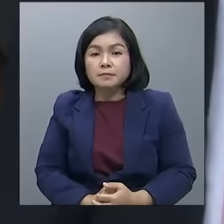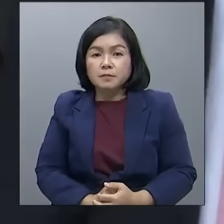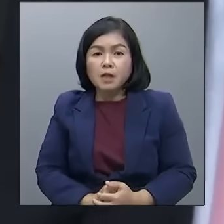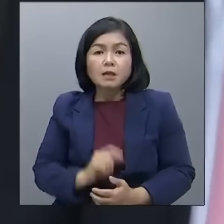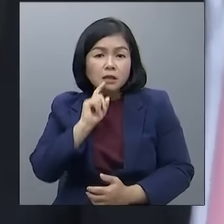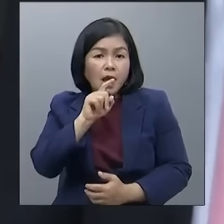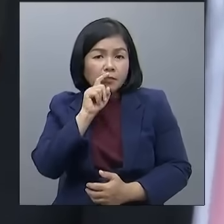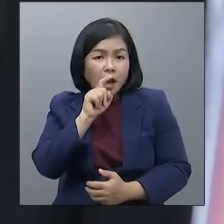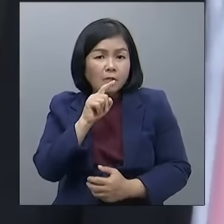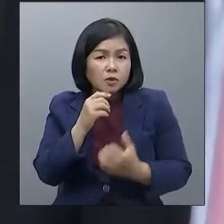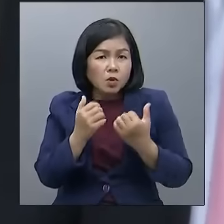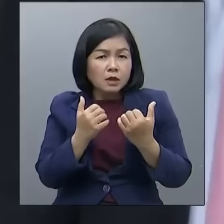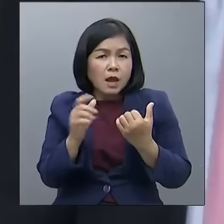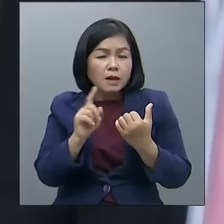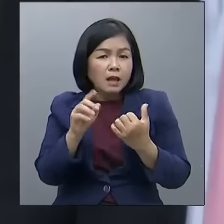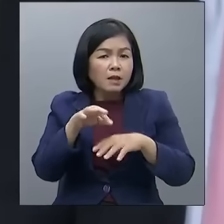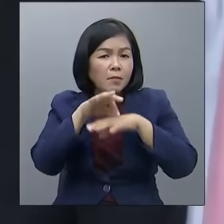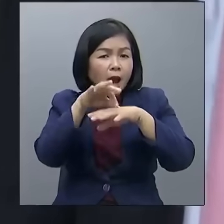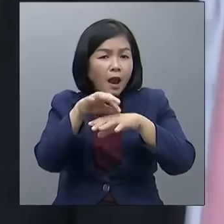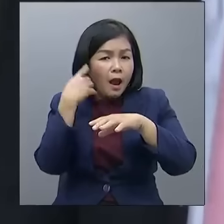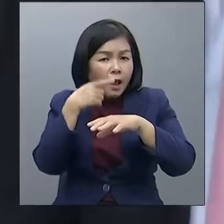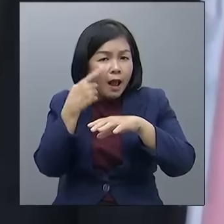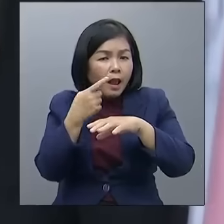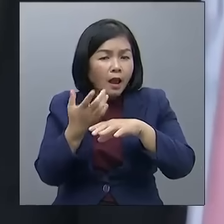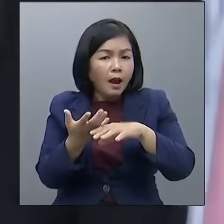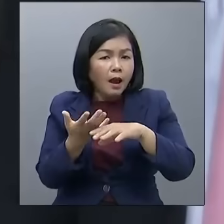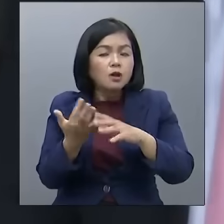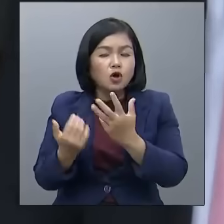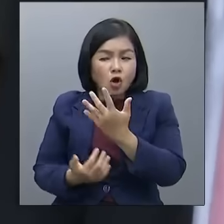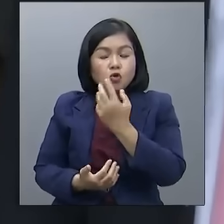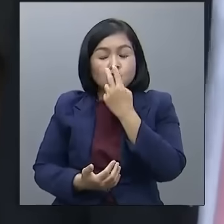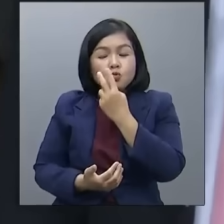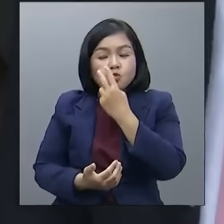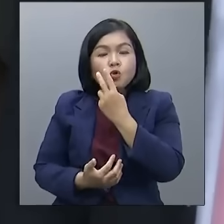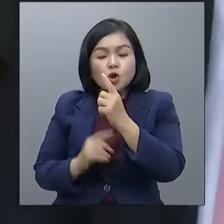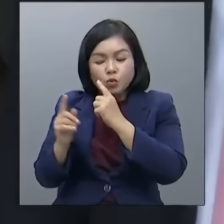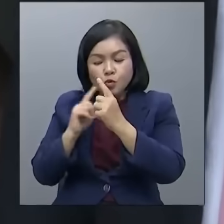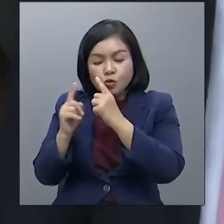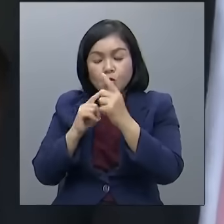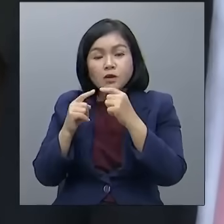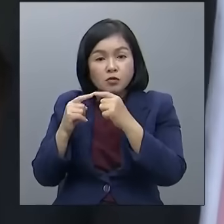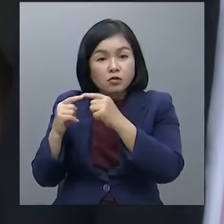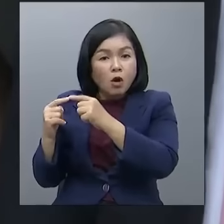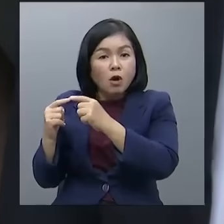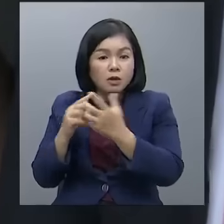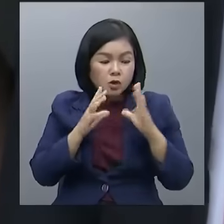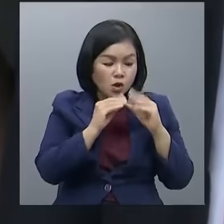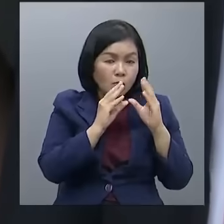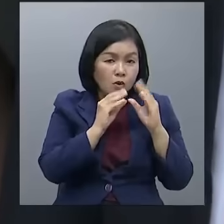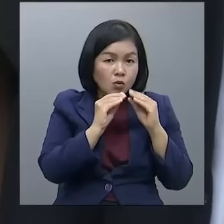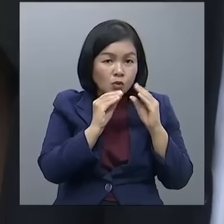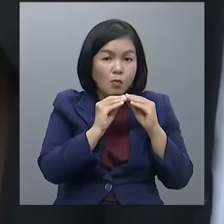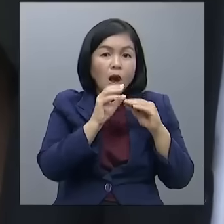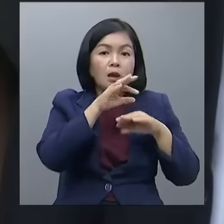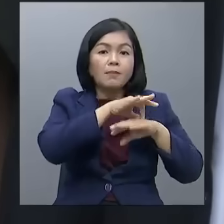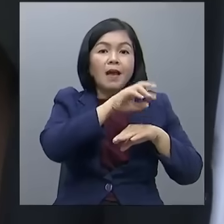ลงนามแต่งตั้งไปเลยได้ใช่ไหม ก็เดี๋ยวลองดูจะต้องไปพูดคุยกันต่อนะครับนี่เพิ่งเสร็จจากประชุมคณะรัฐมนตรีเดี๋ย